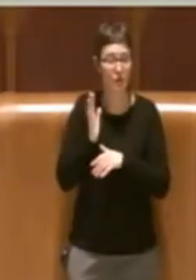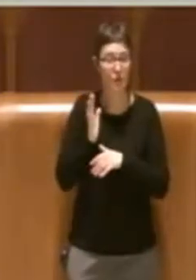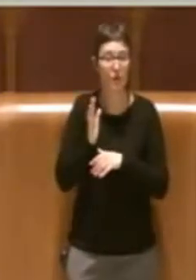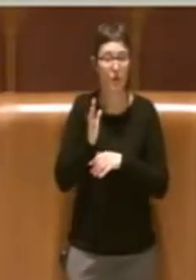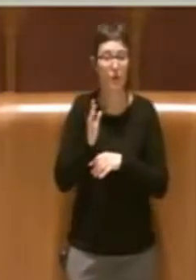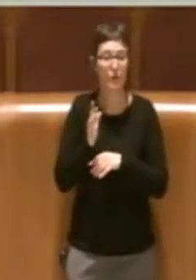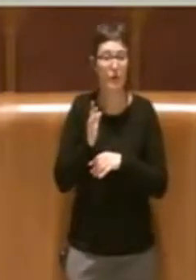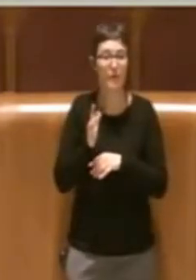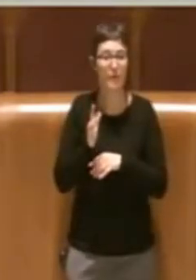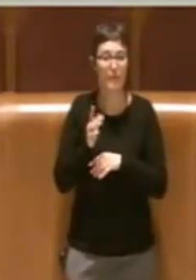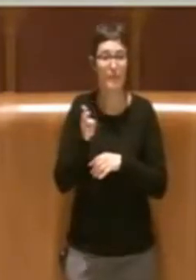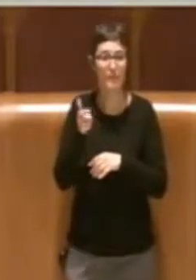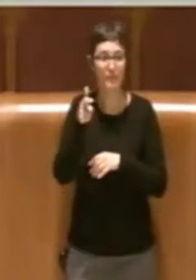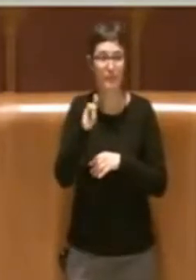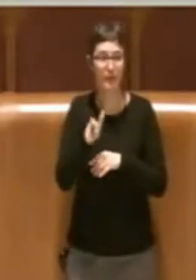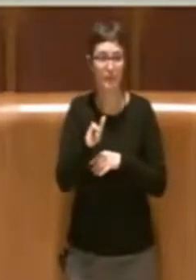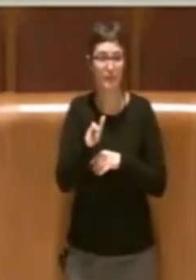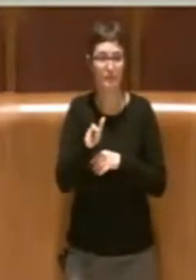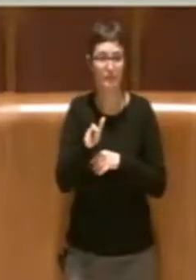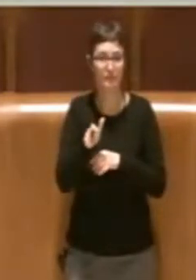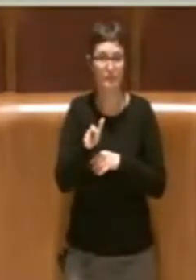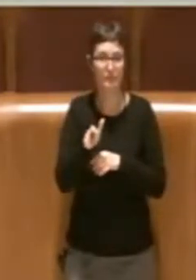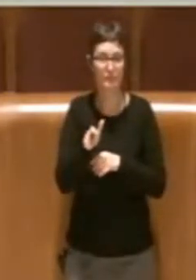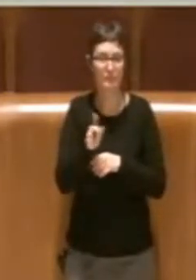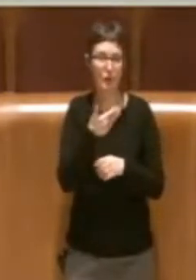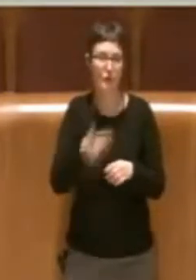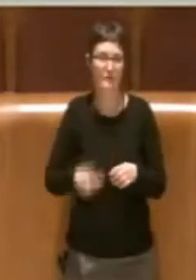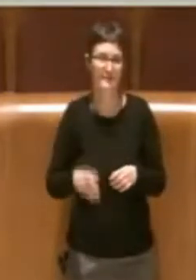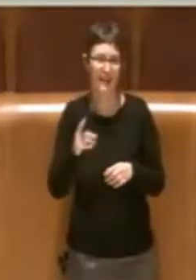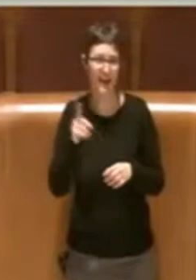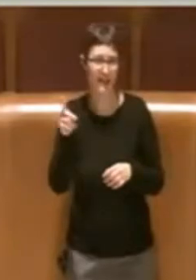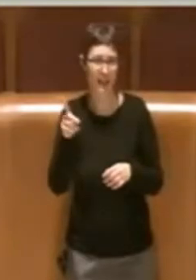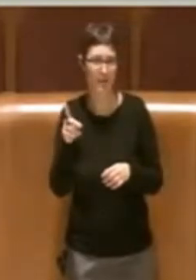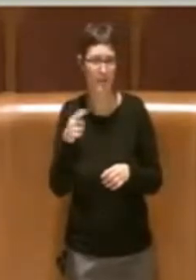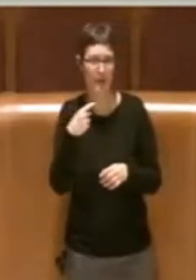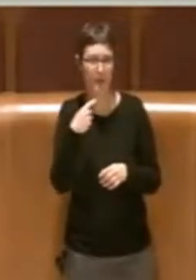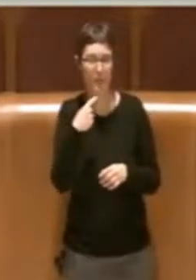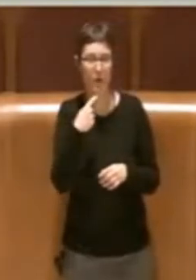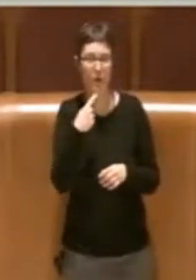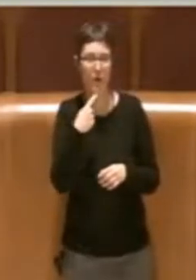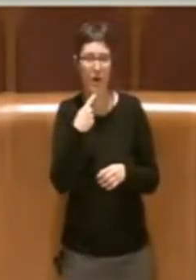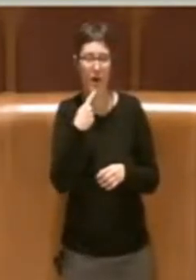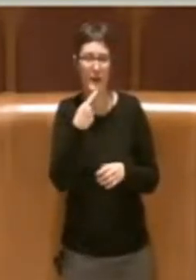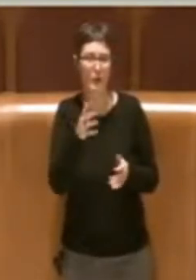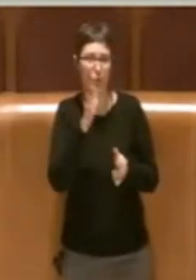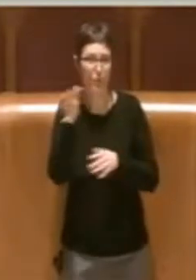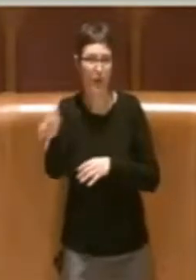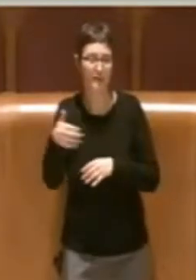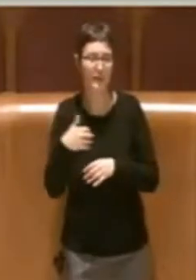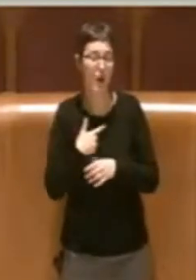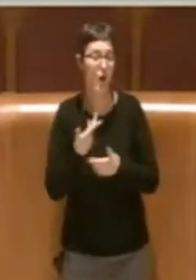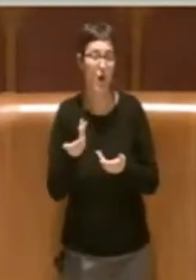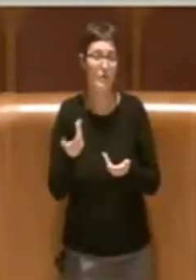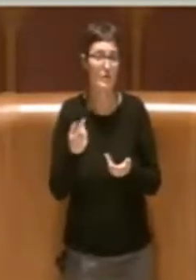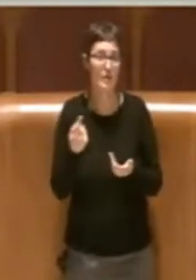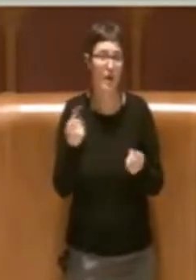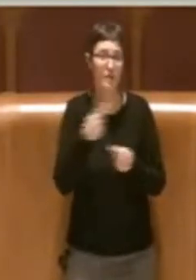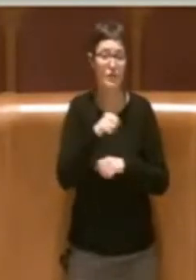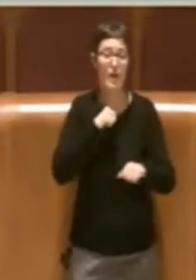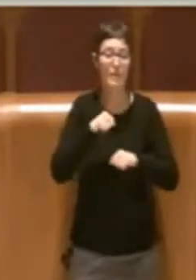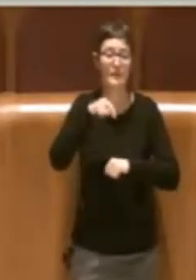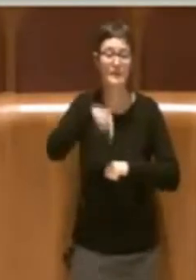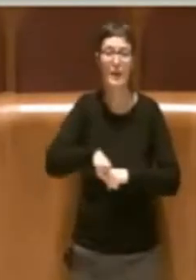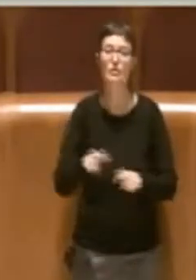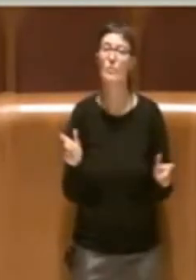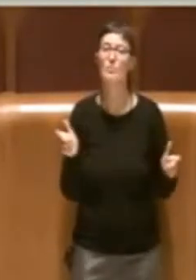quanto rappresentato dal consigliere De Priamo, questa amministrazione non è ferma perché ha già